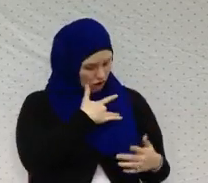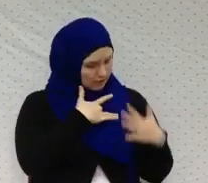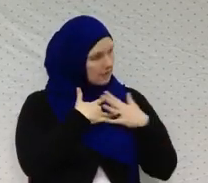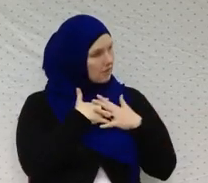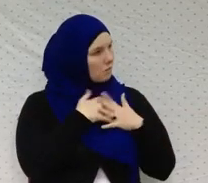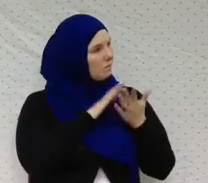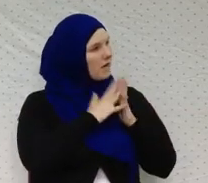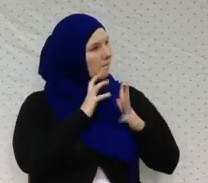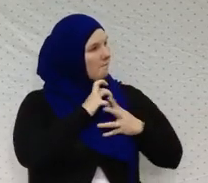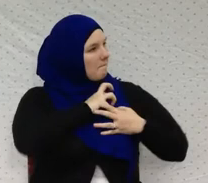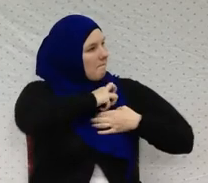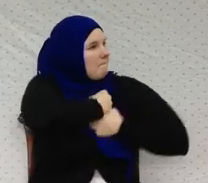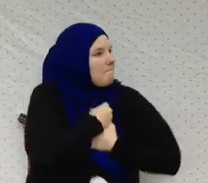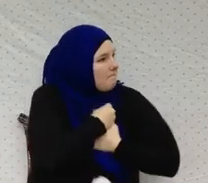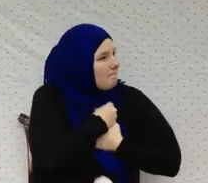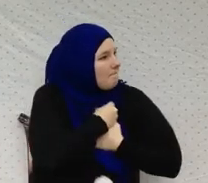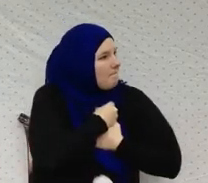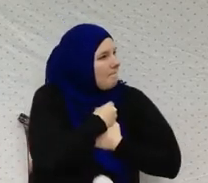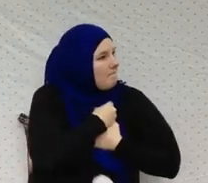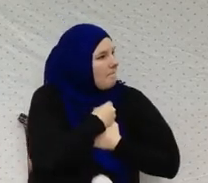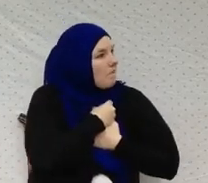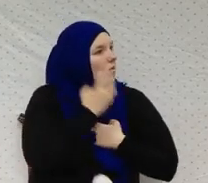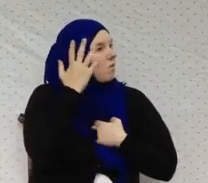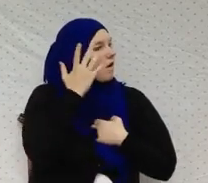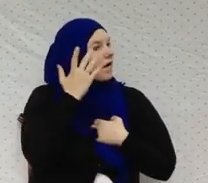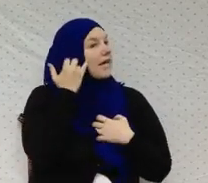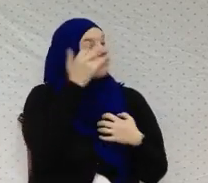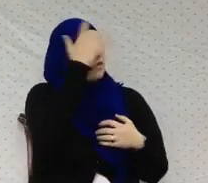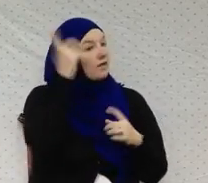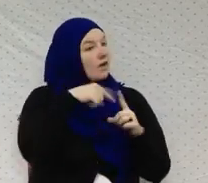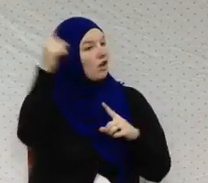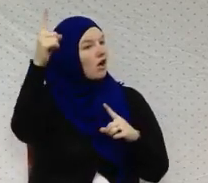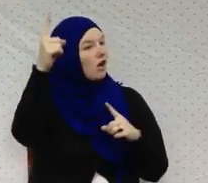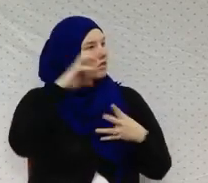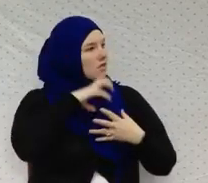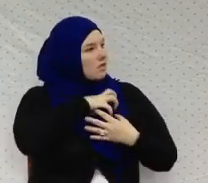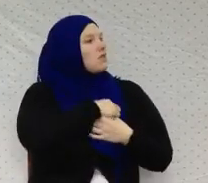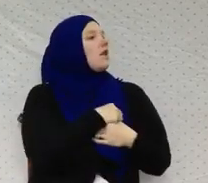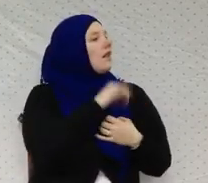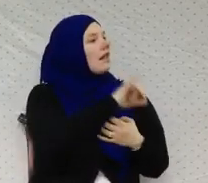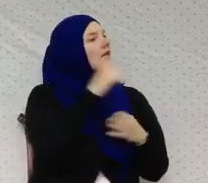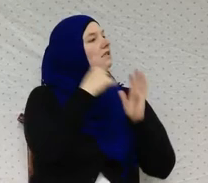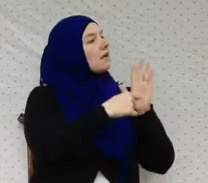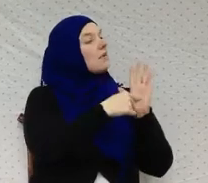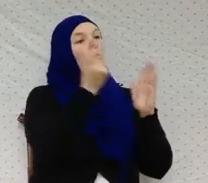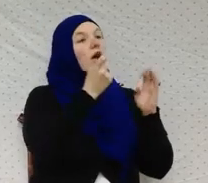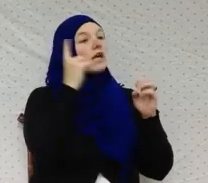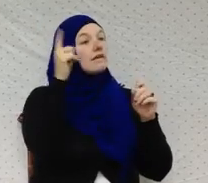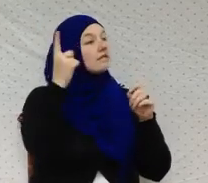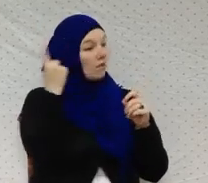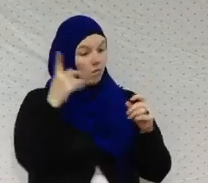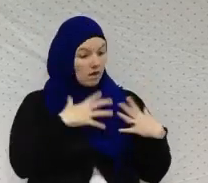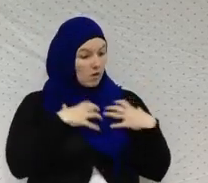that your chest will be tight, as if you are thrown from high. وَمَنْ